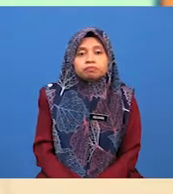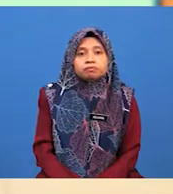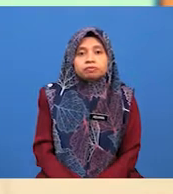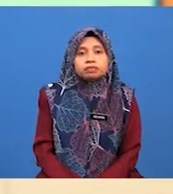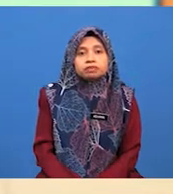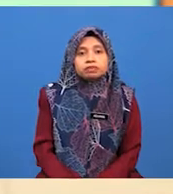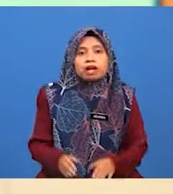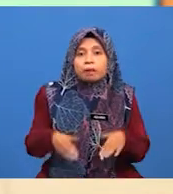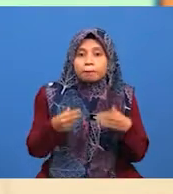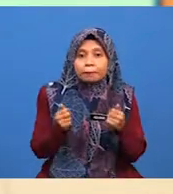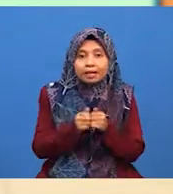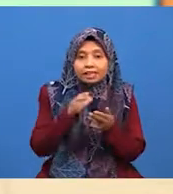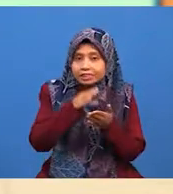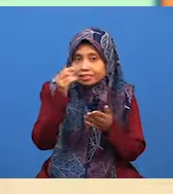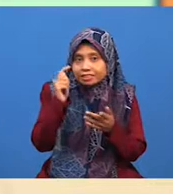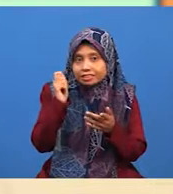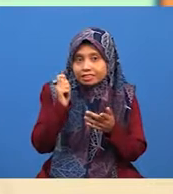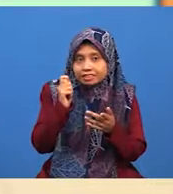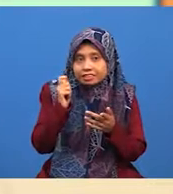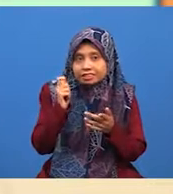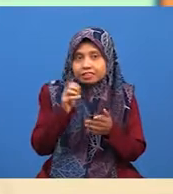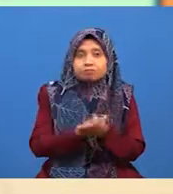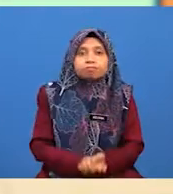bagaimana dengan pelajaran tadi?